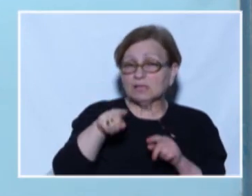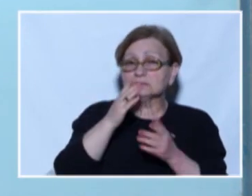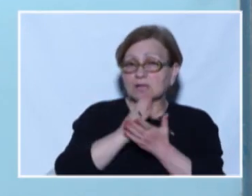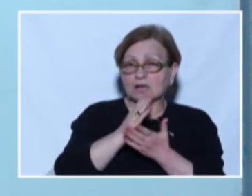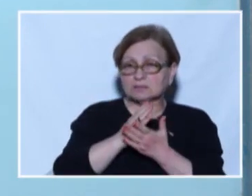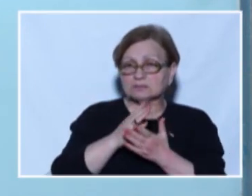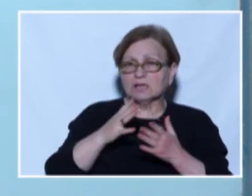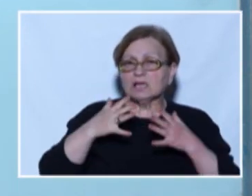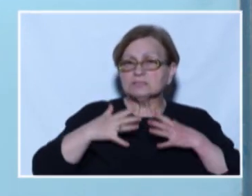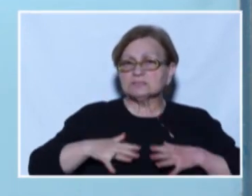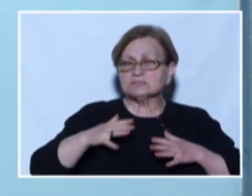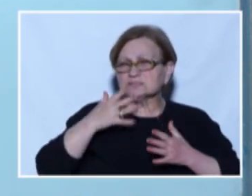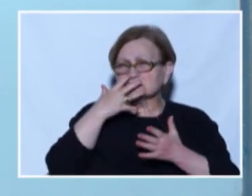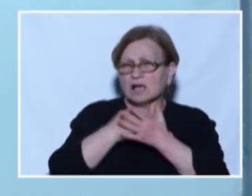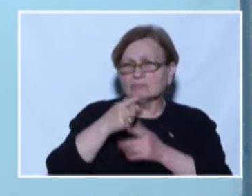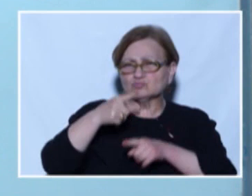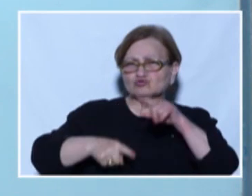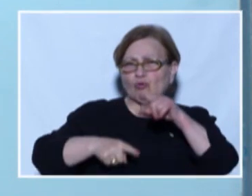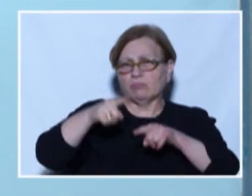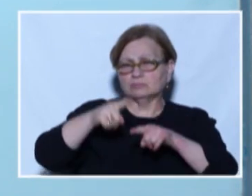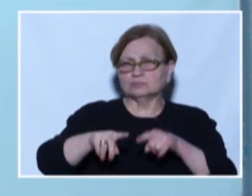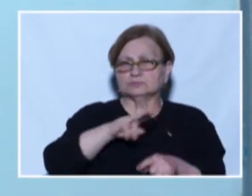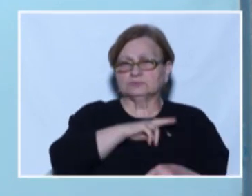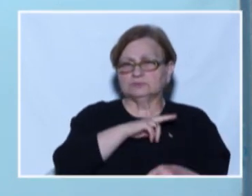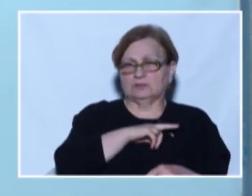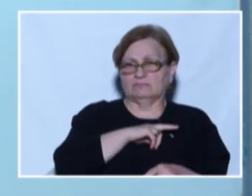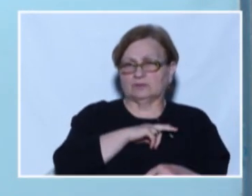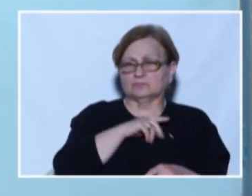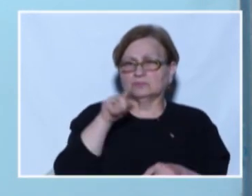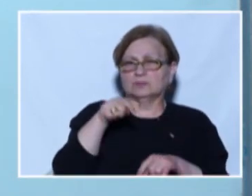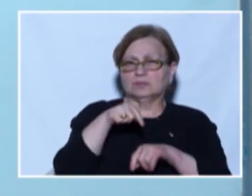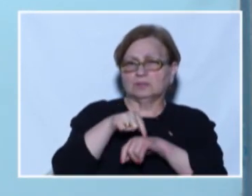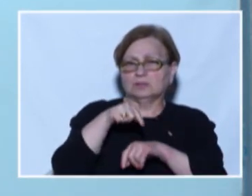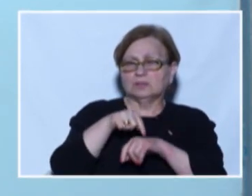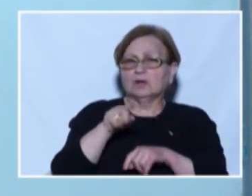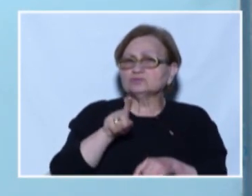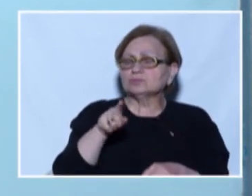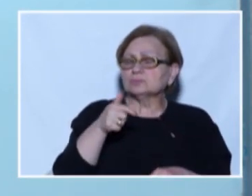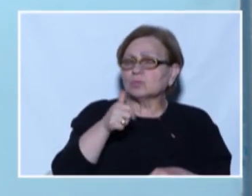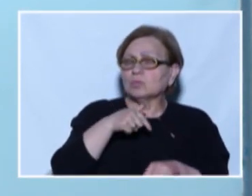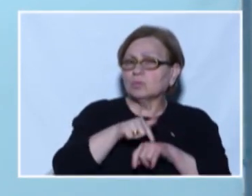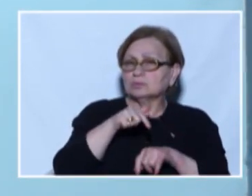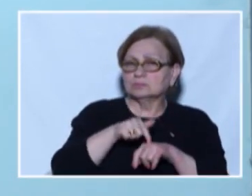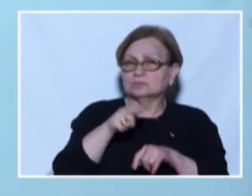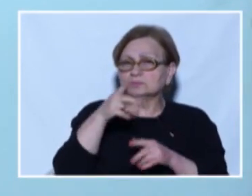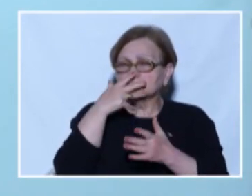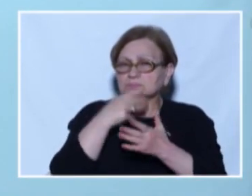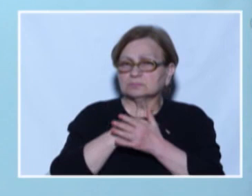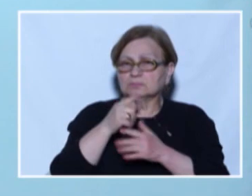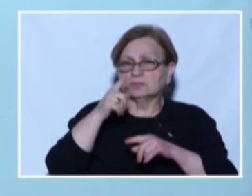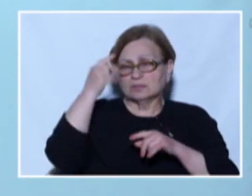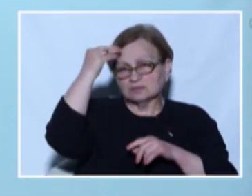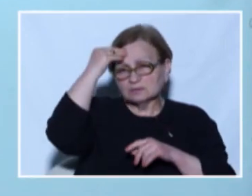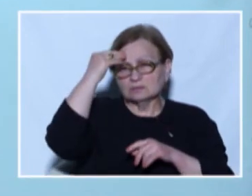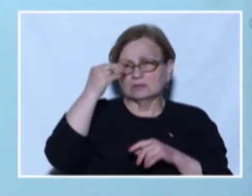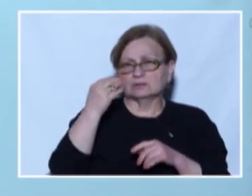სამშობლოს სიყვარული. განცდა შენი სამშობლოსში, შენი სამშობლოსი, შენს